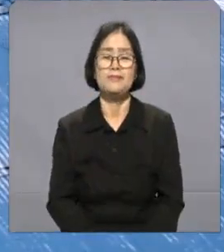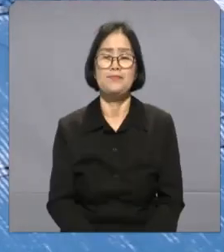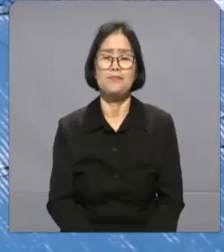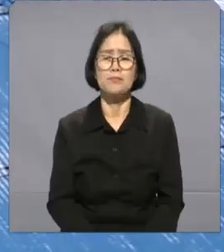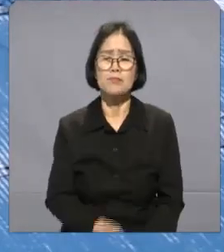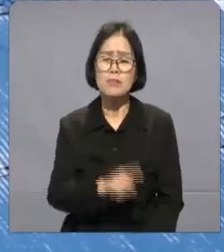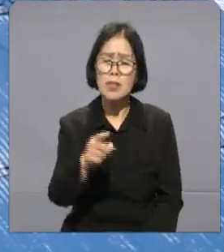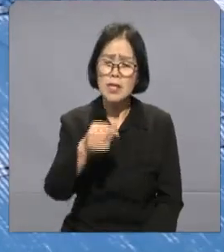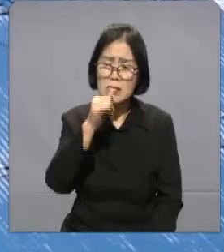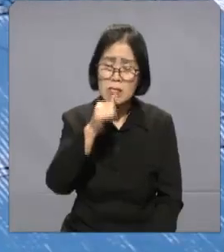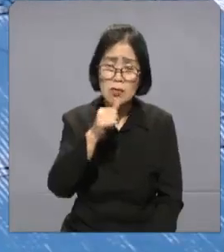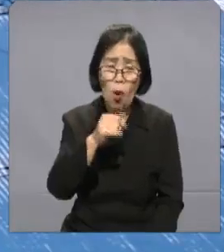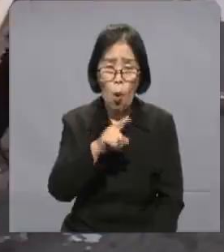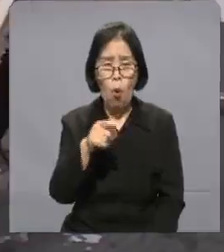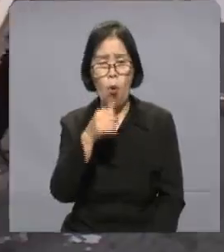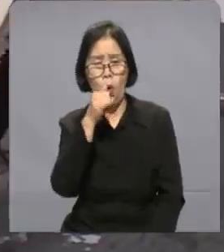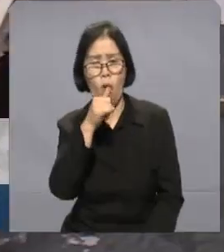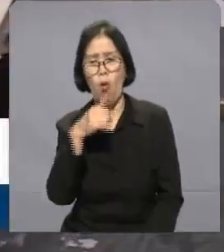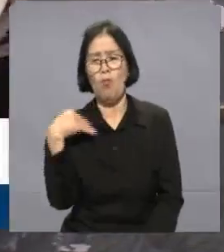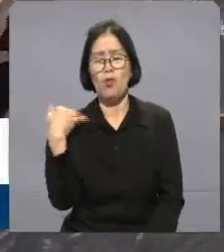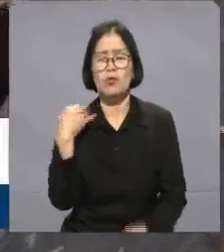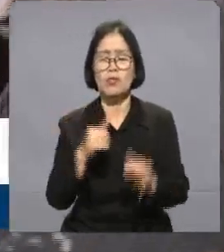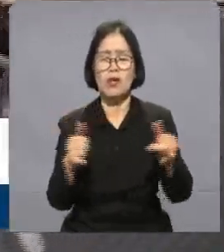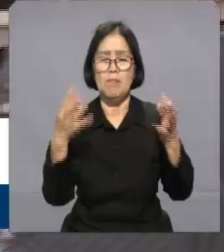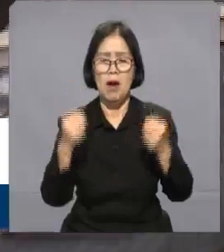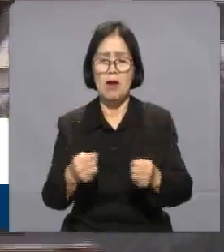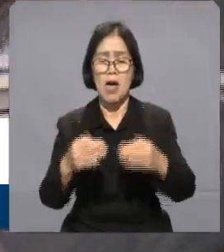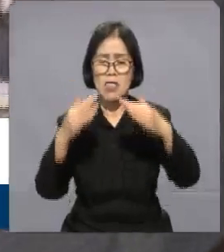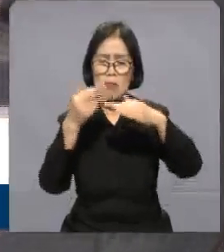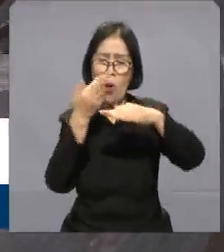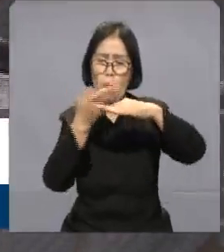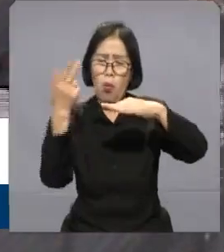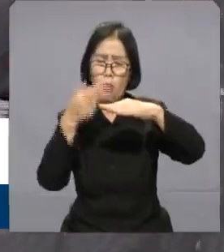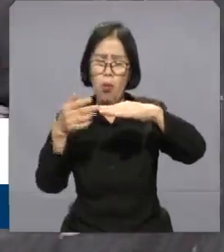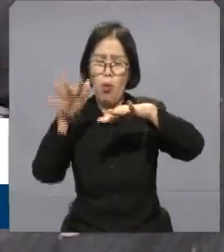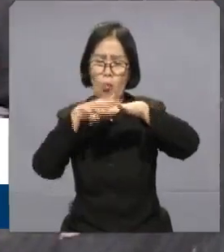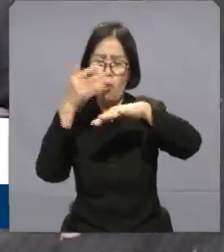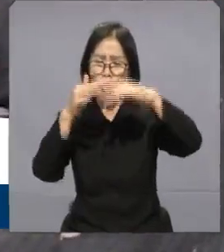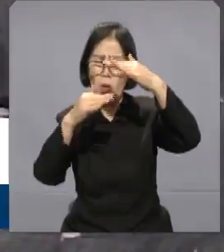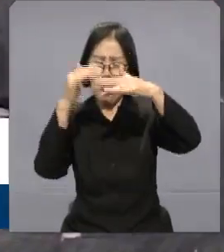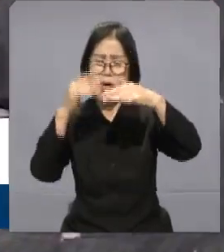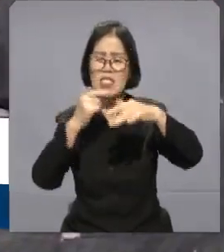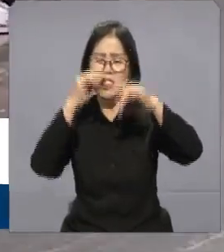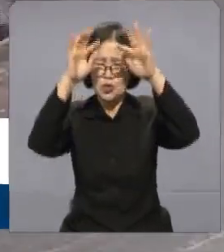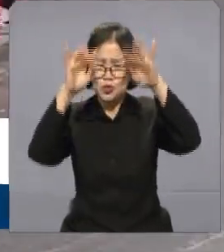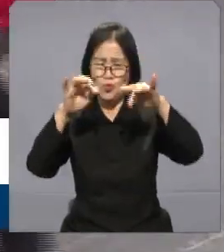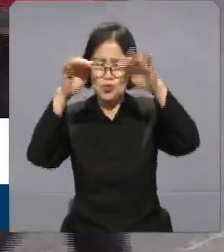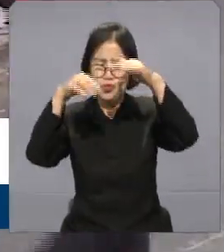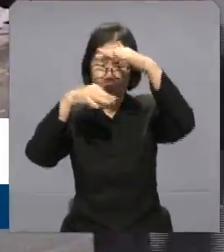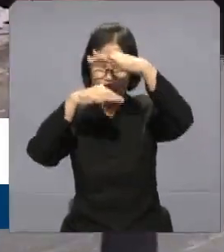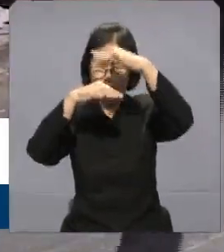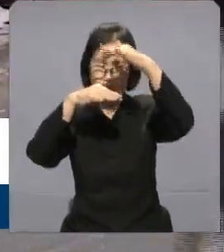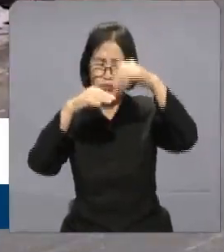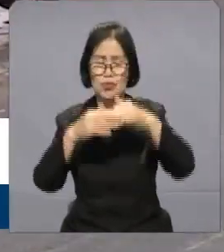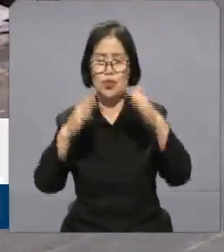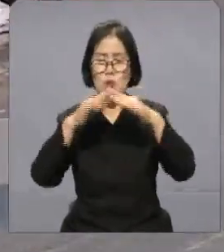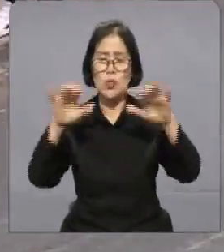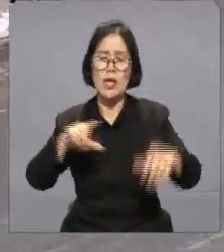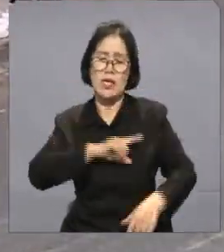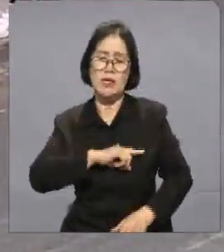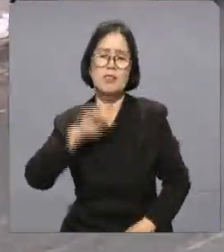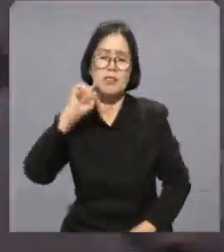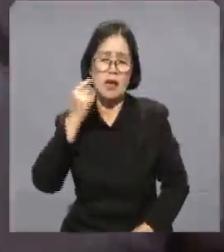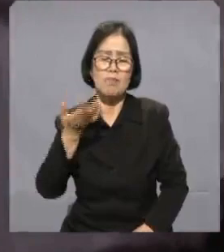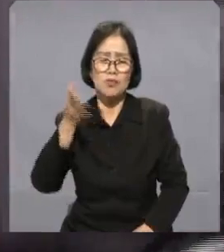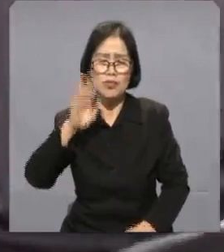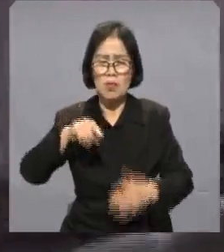있을 줄 모르는 이가 더 많은 곳. 구멍난 지붕과 덧댄 부직포 위에 쌓인 흰눈까지. 동네 이름은